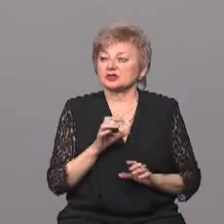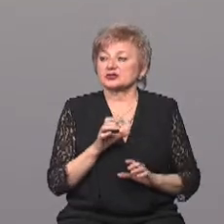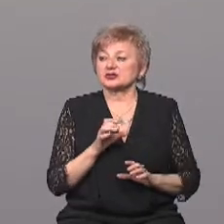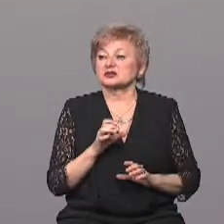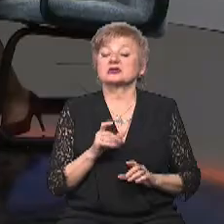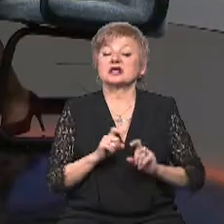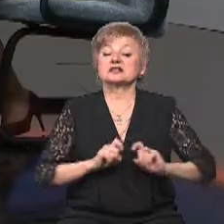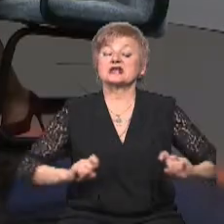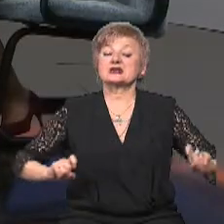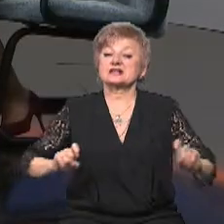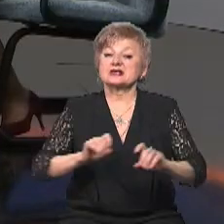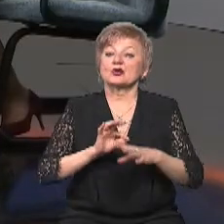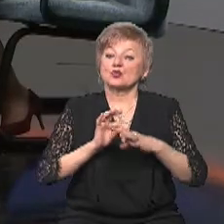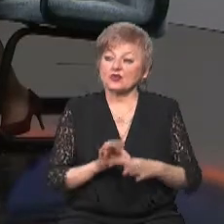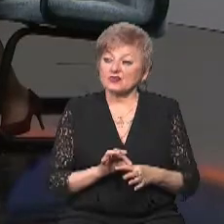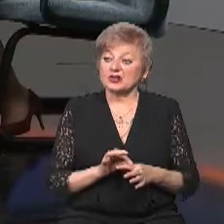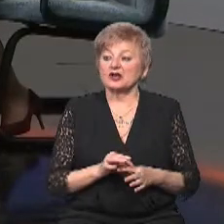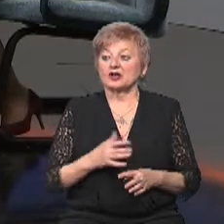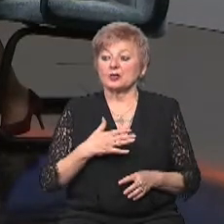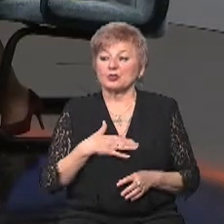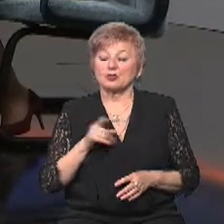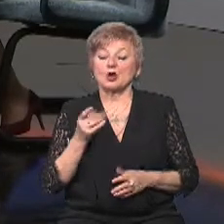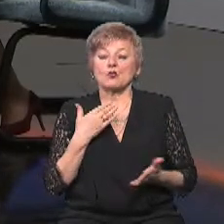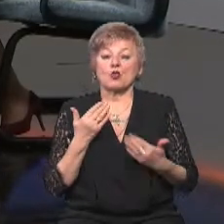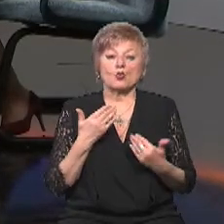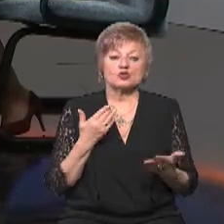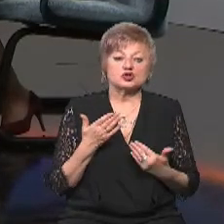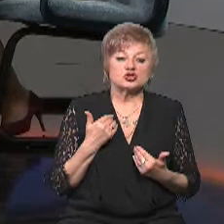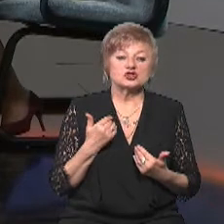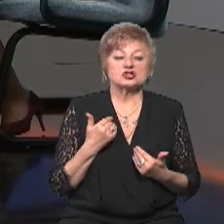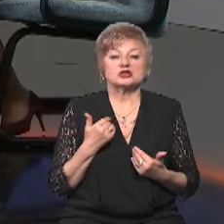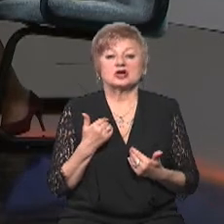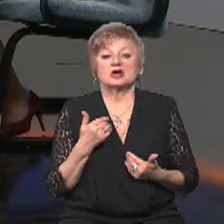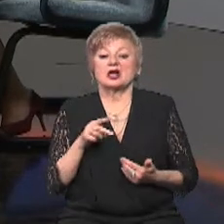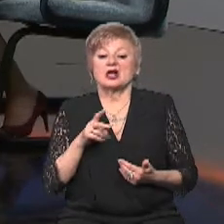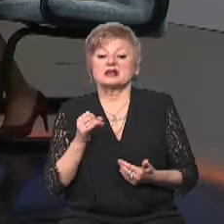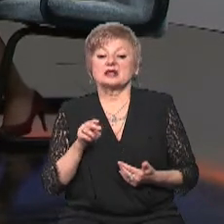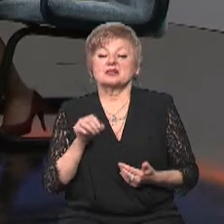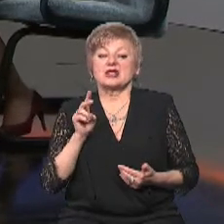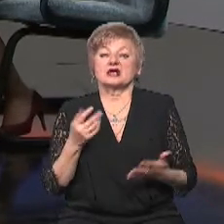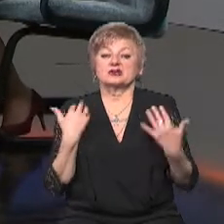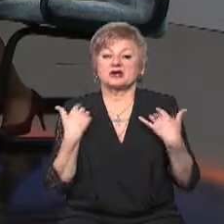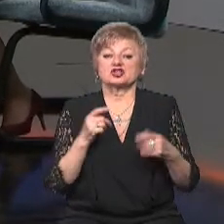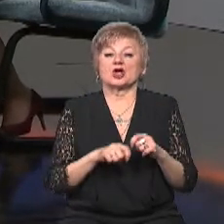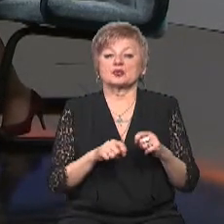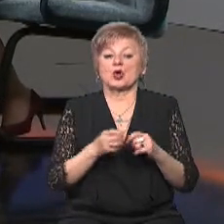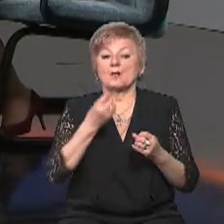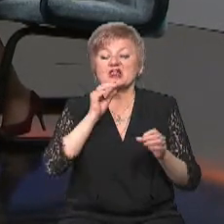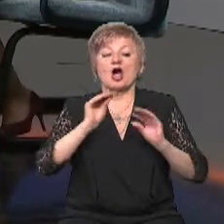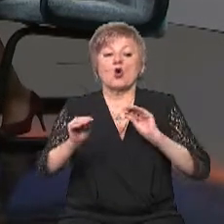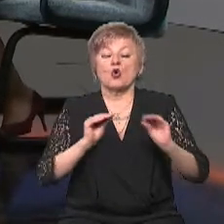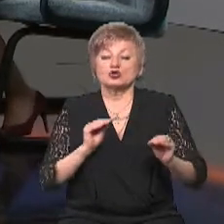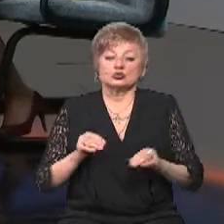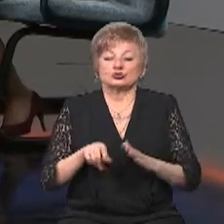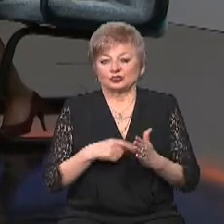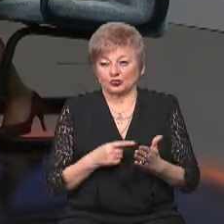чергове засідання Координаційної ради, і ми там поспілкувалися з Віталієм Лисенком, начальником інспекції з благоустрою Запорізької